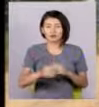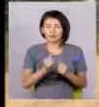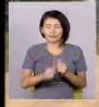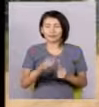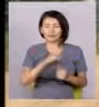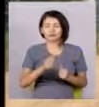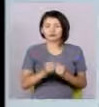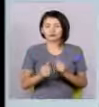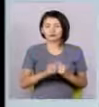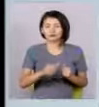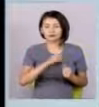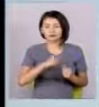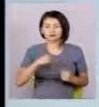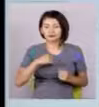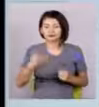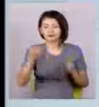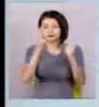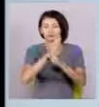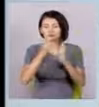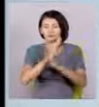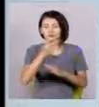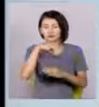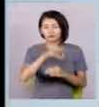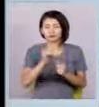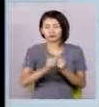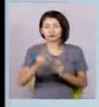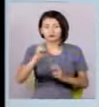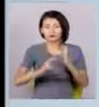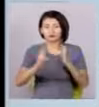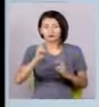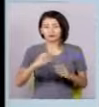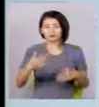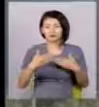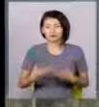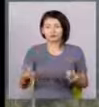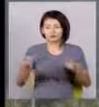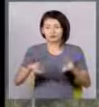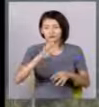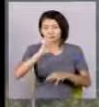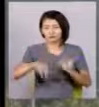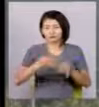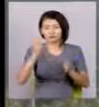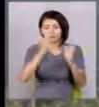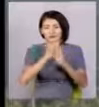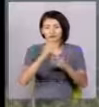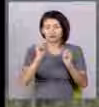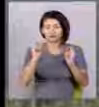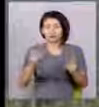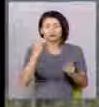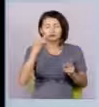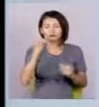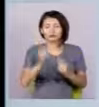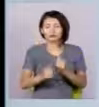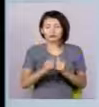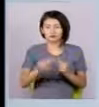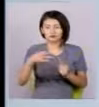өңірде экология мәселесі өткір. Қаптаған зауыттар мен кәсіпорындардан шығатын қалдықтар ауаны ластауда. Бел өңірдің экология бойынша департаменті